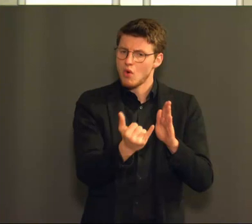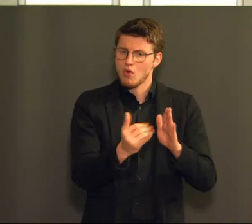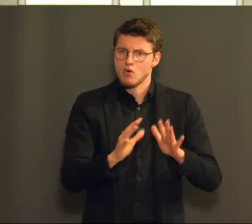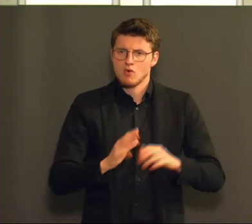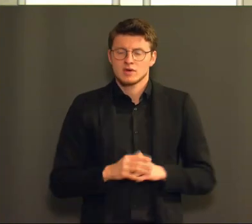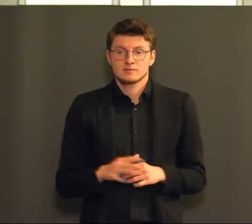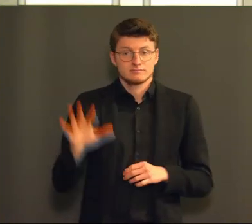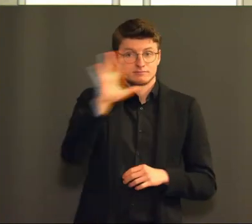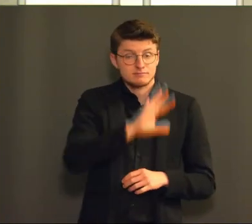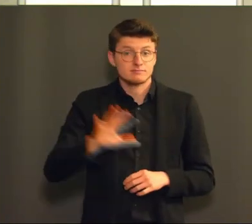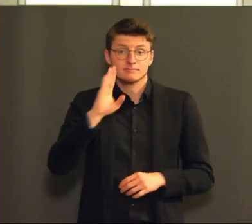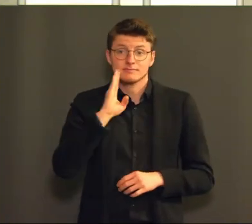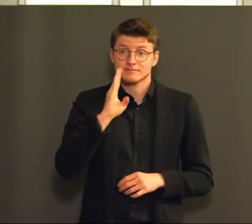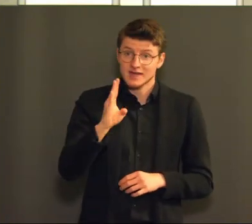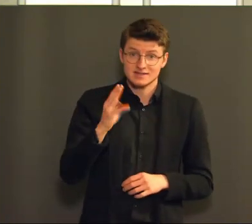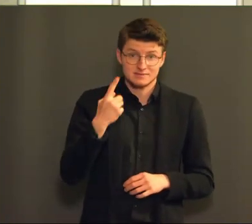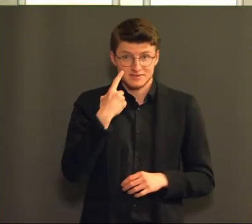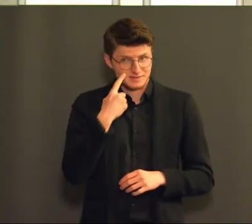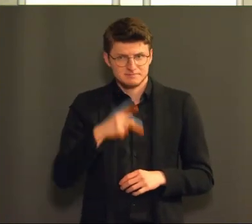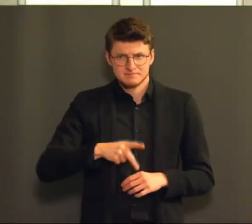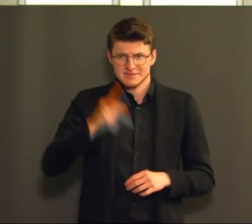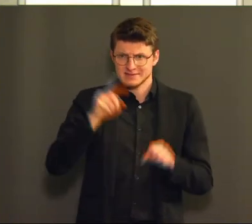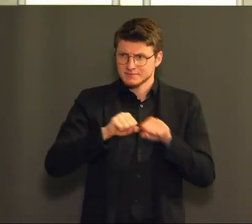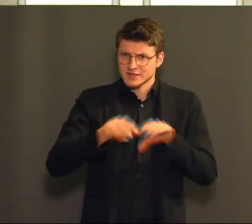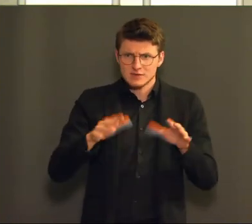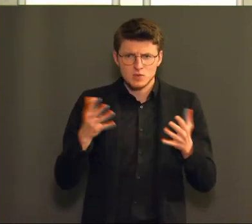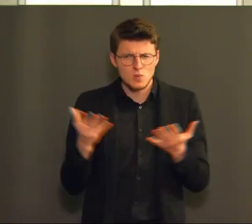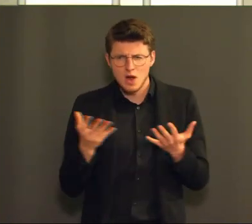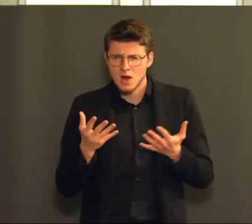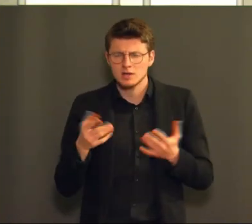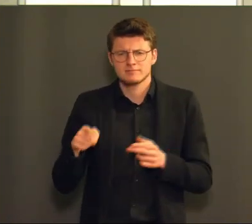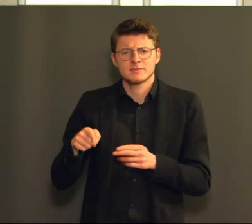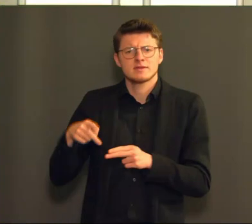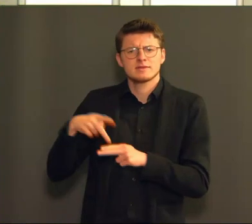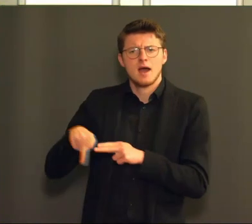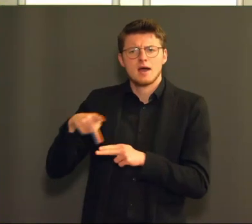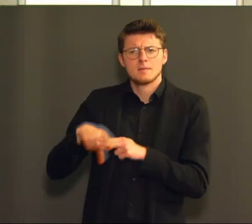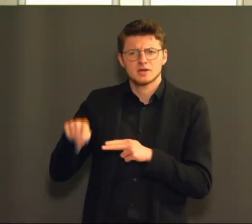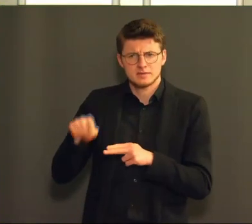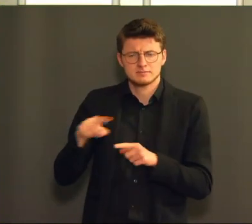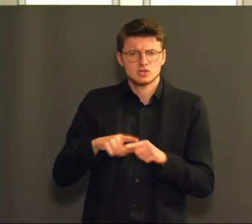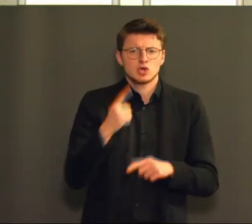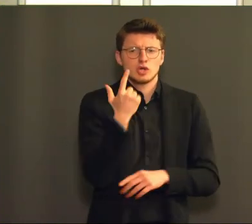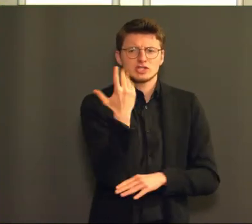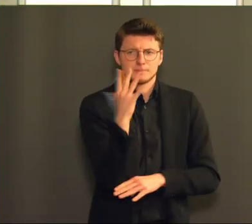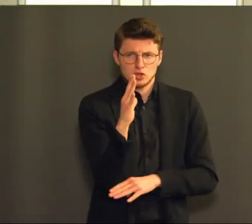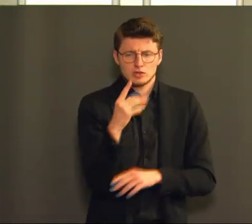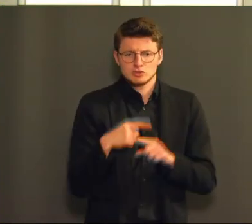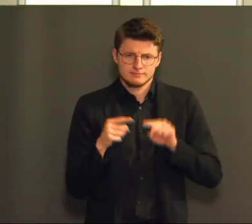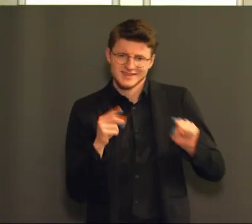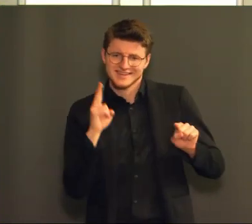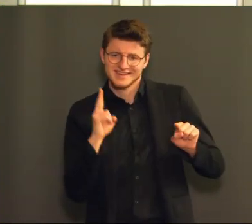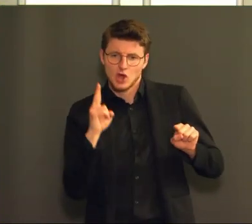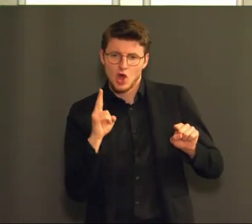dat de incidentie het hoogst is in Namen, Luxemburg en Henegouwen. We zien de belangrijkste toenames